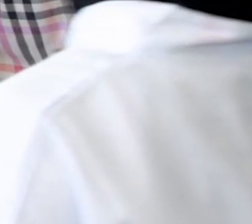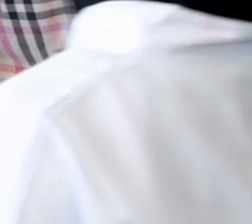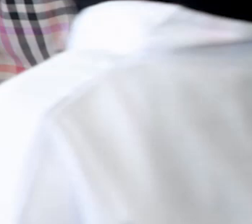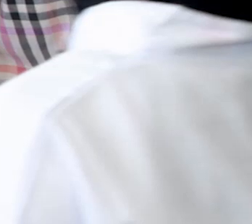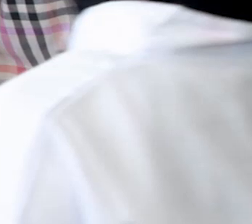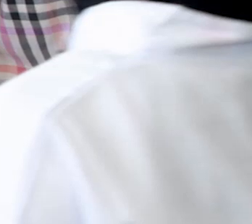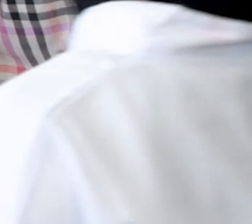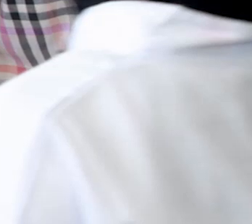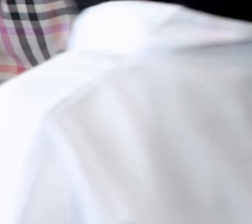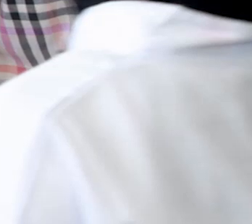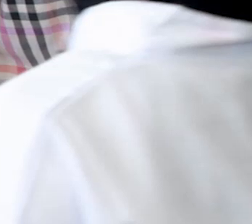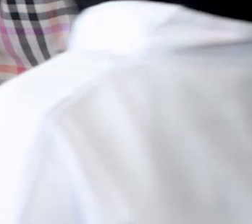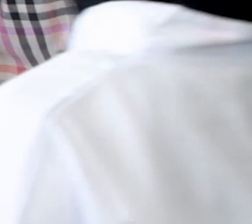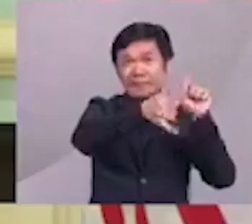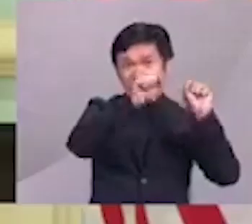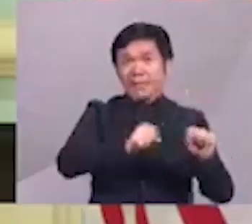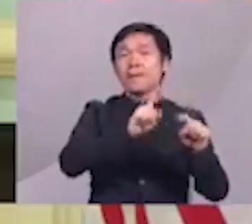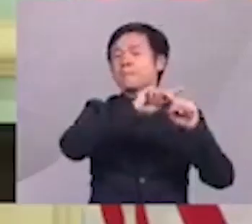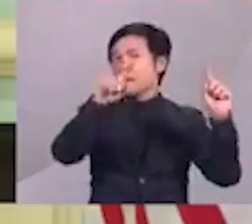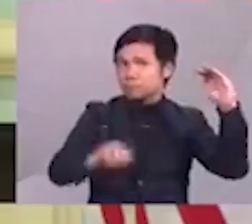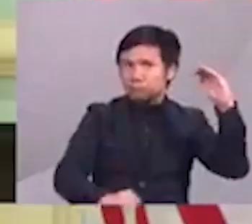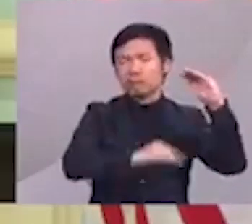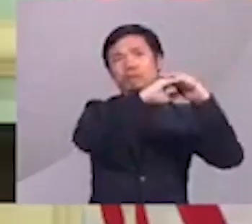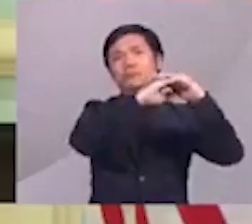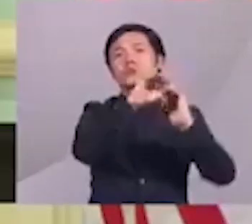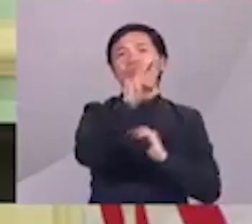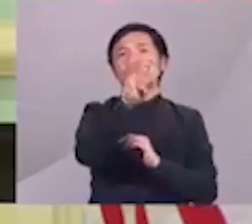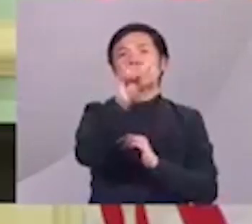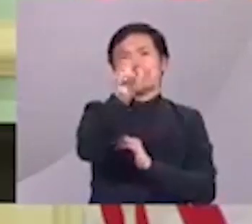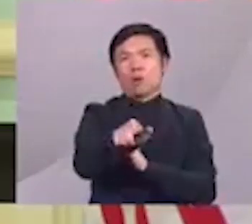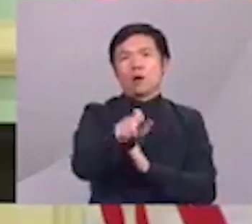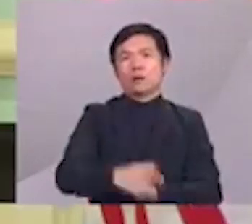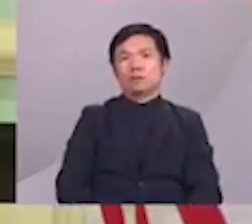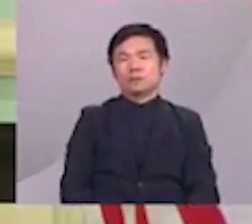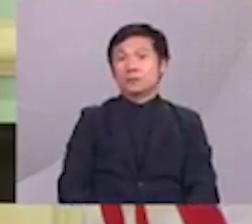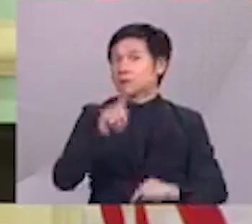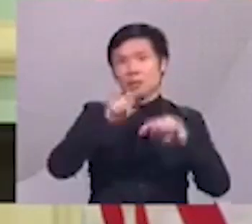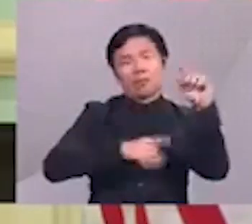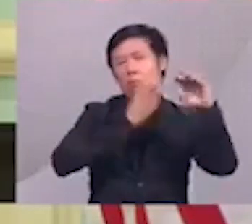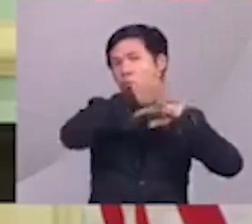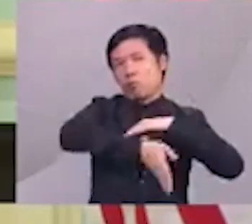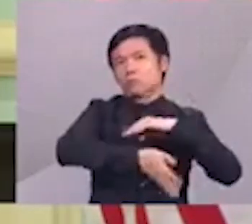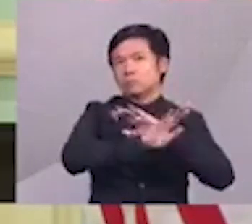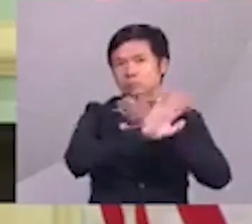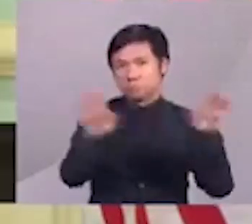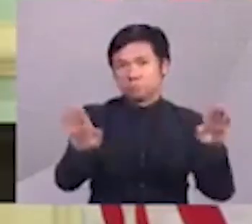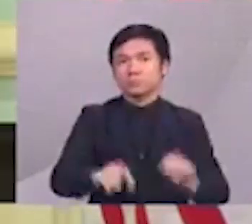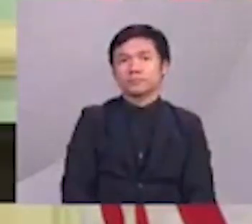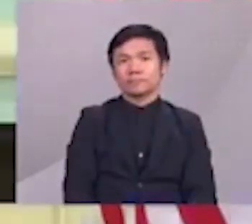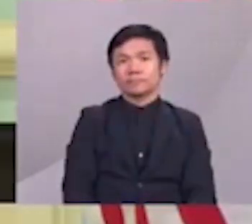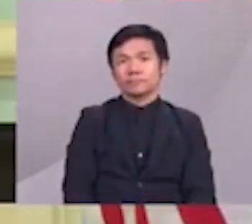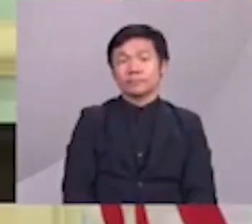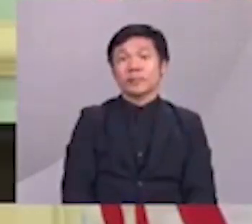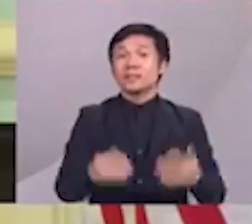hari pertama tu 20 orang saja. Walaupun jumlah 20 orang itu juga perlu diambil kira